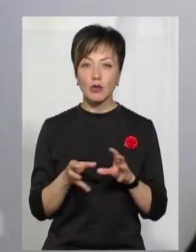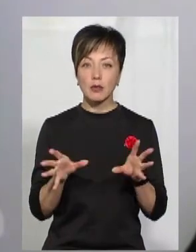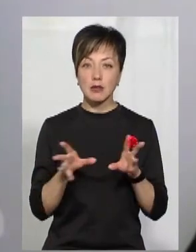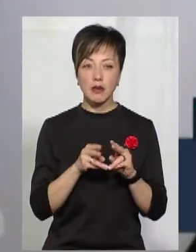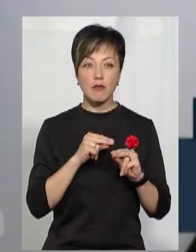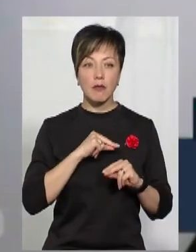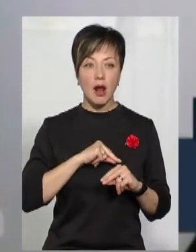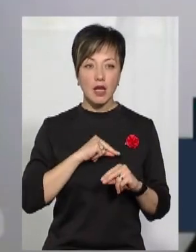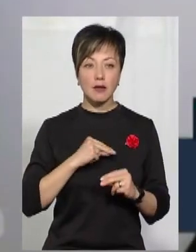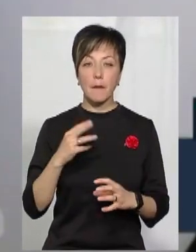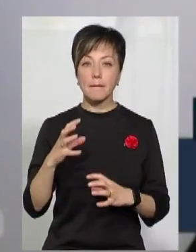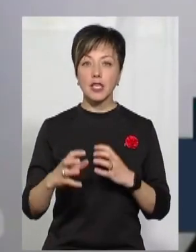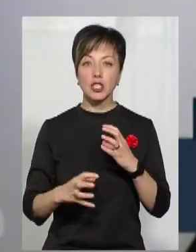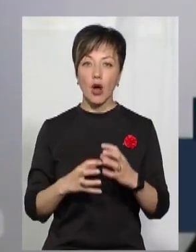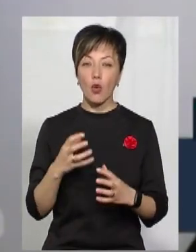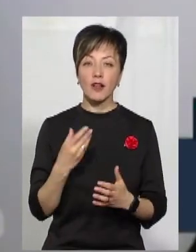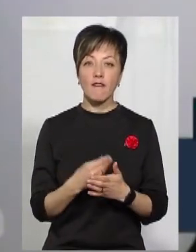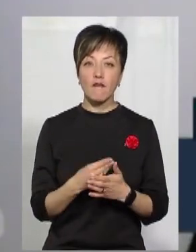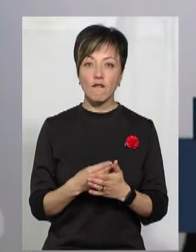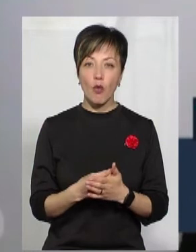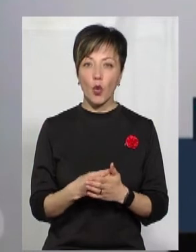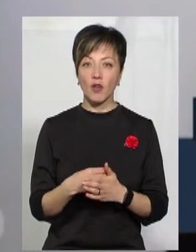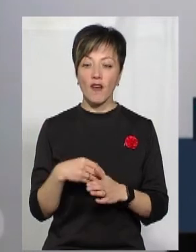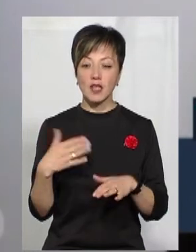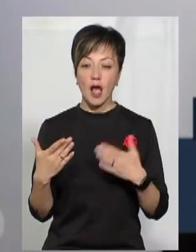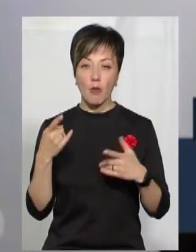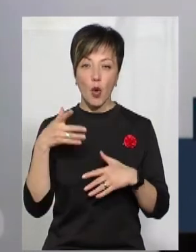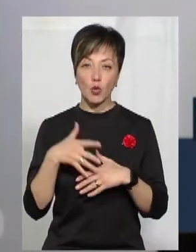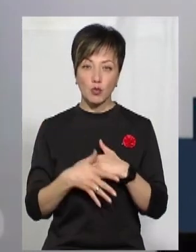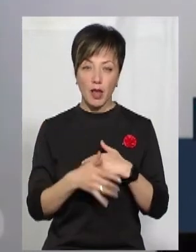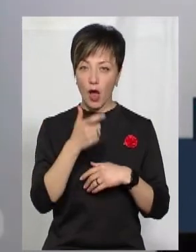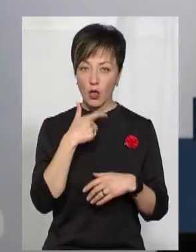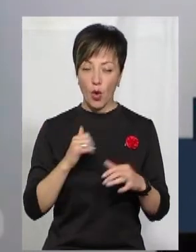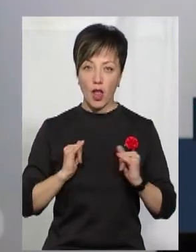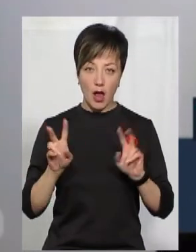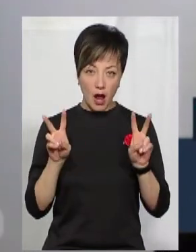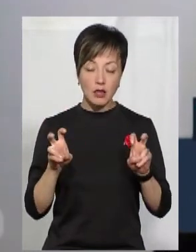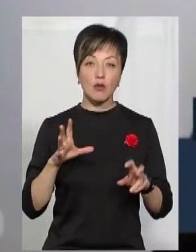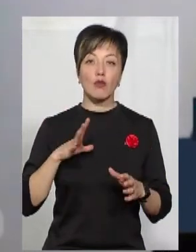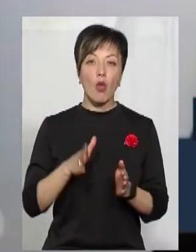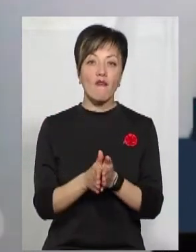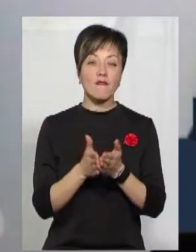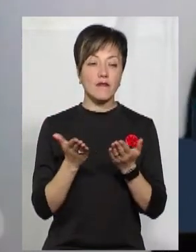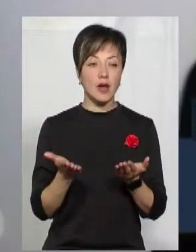з уже згаданим Міжнародним фондом взаєморозуміння і толерантність було видання